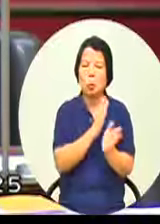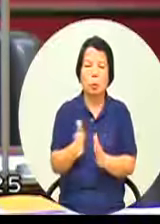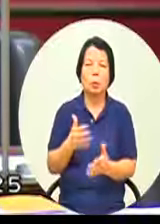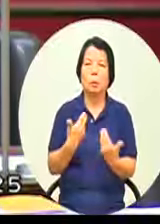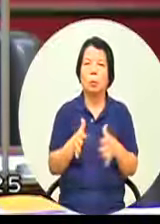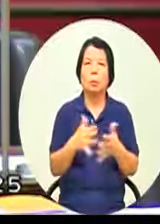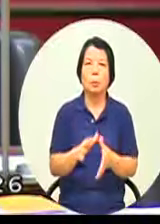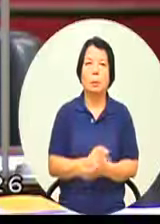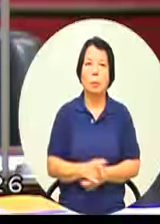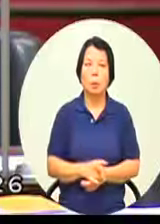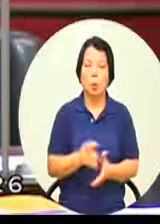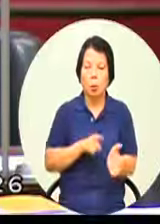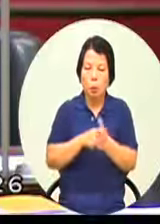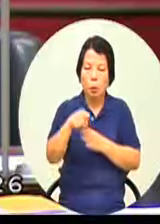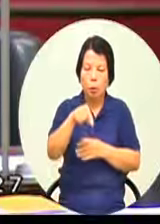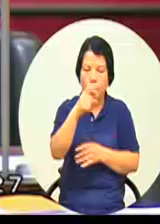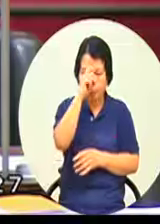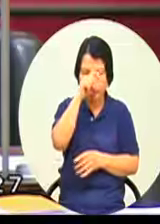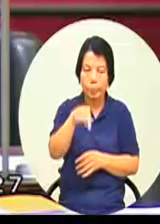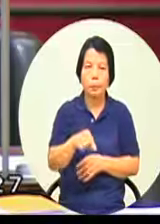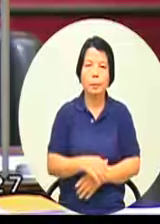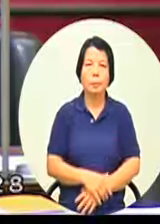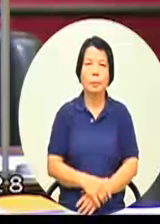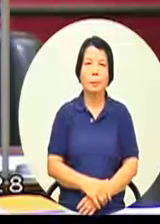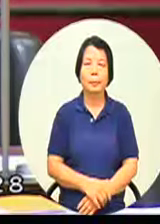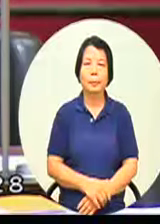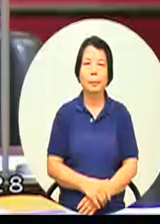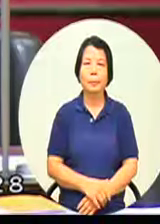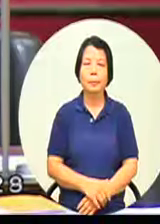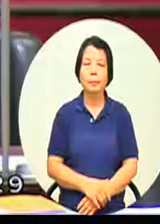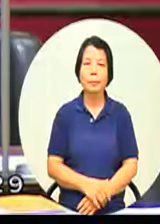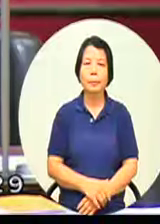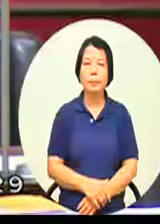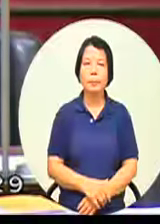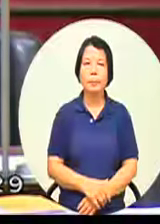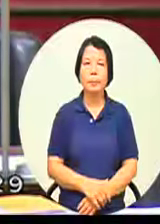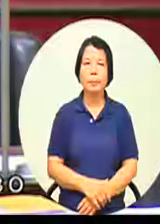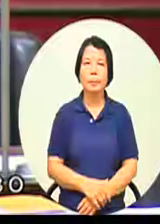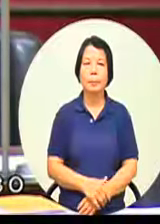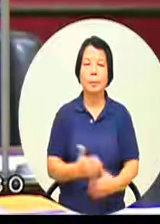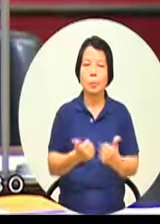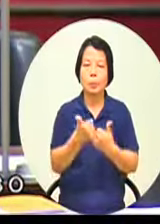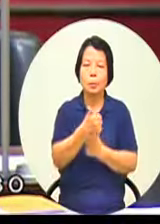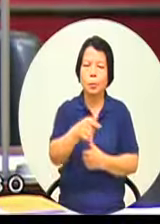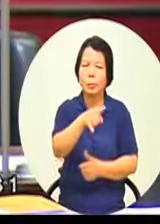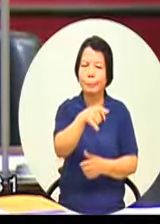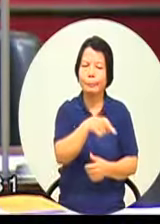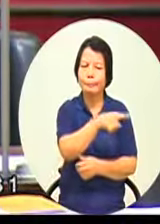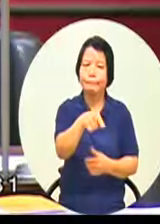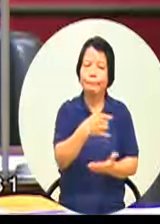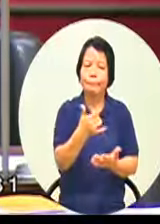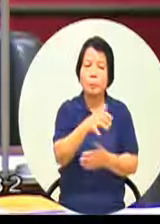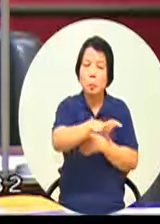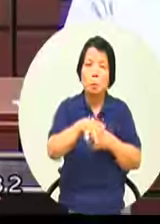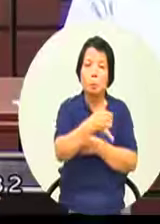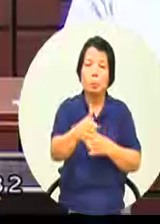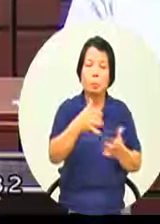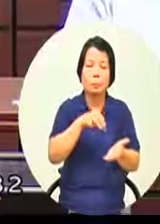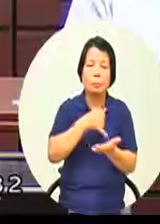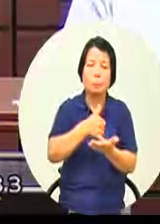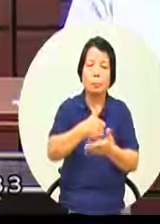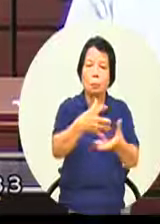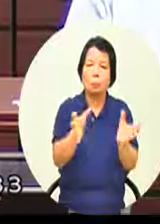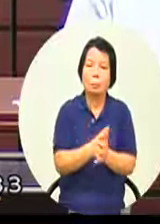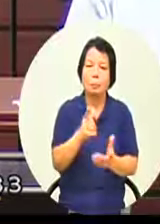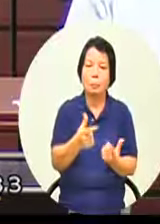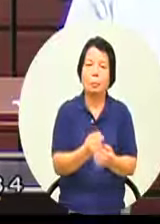直用这种，我一直期待的这样子。 对了，所以说李远，我跟你报告一下， 对不对？他们是弱势哎。 对啦，所以说李远，我跟你报告一下，我